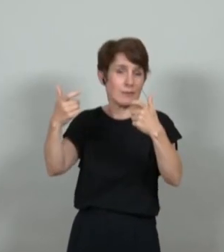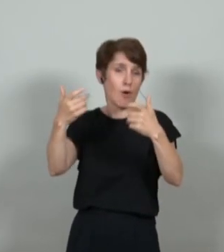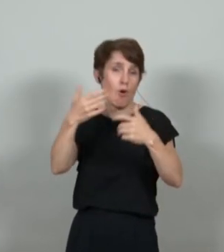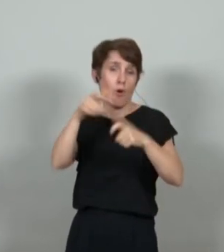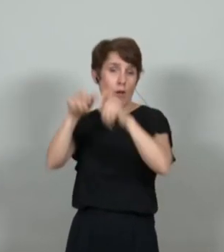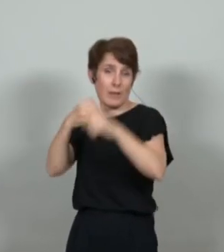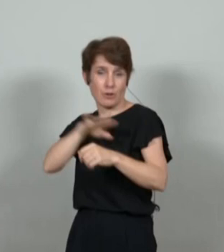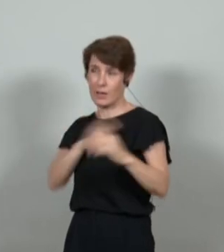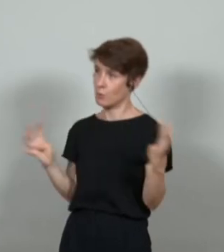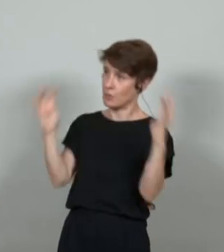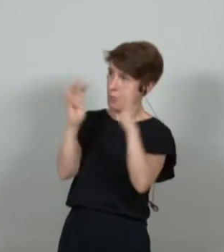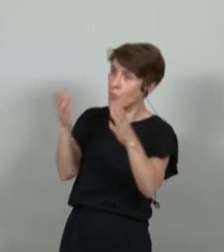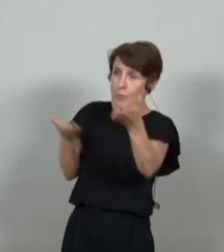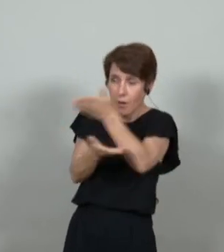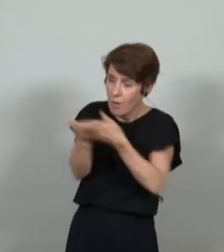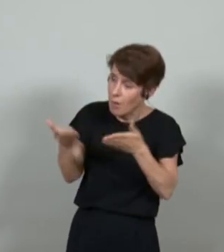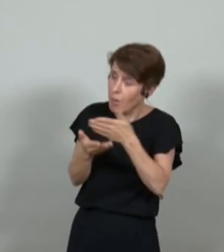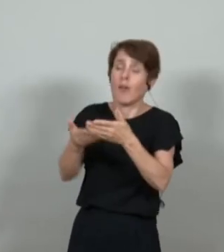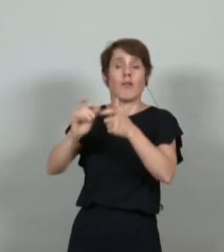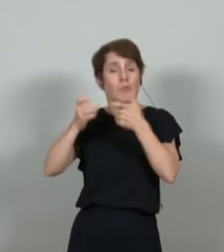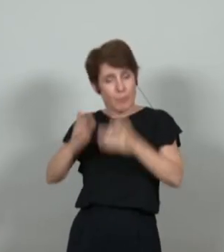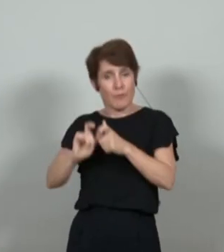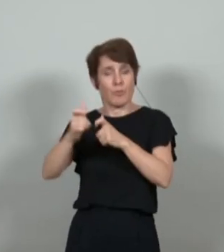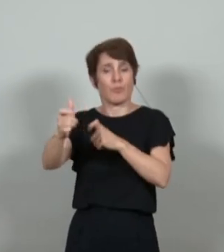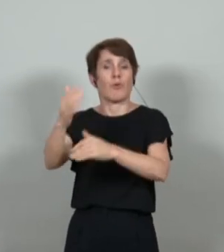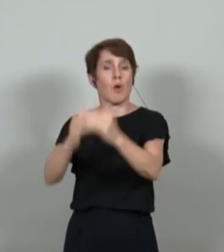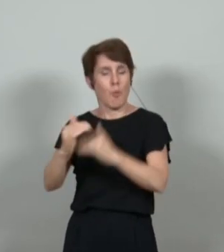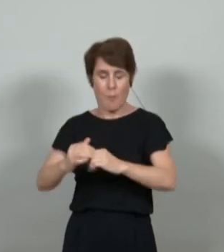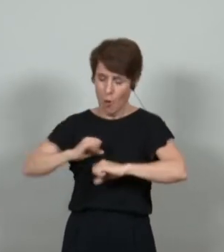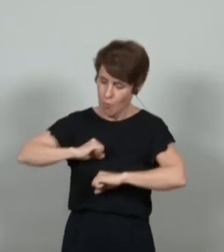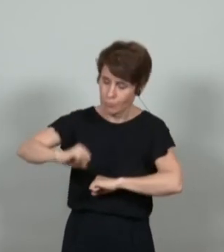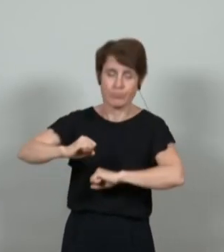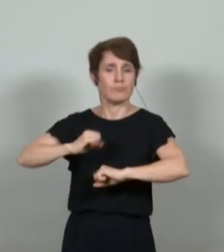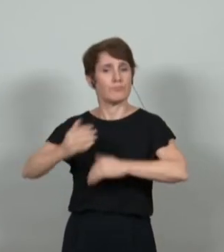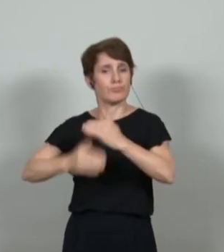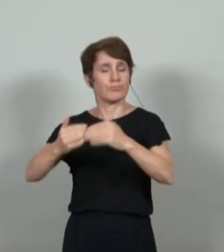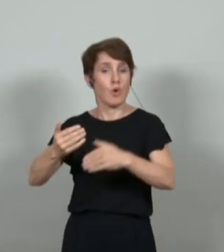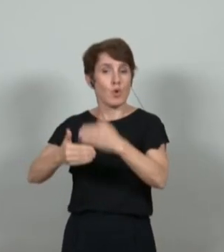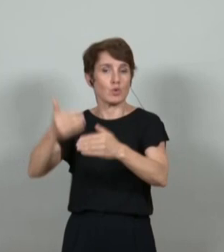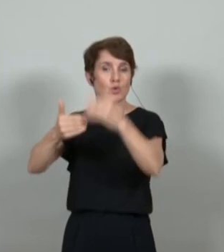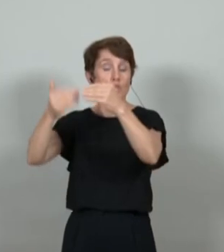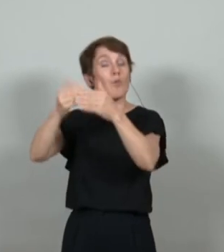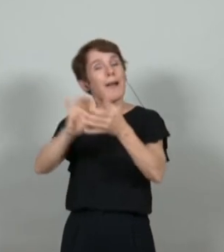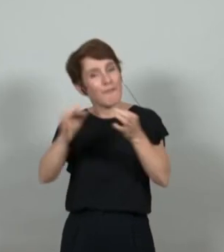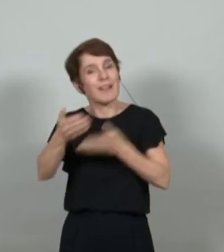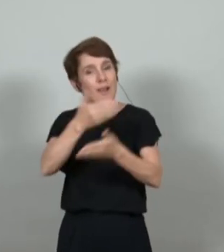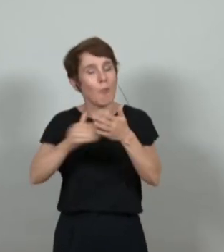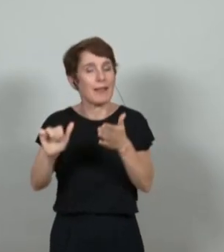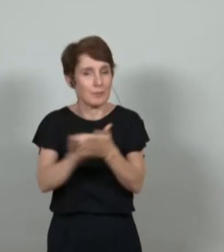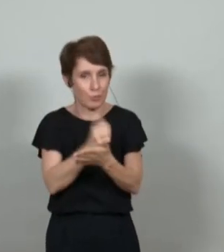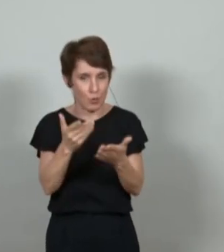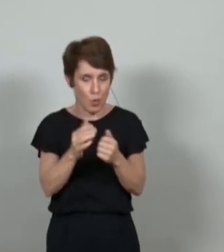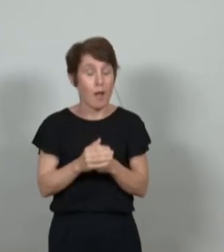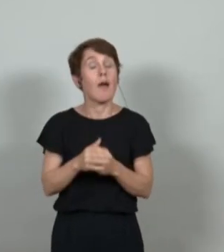d'engager à l'issue de cette concertation un plan Marshall au logement et de la construction par le conseil municipal de Grenoble demande à Madame